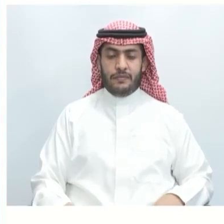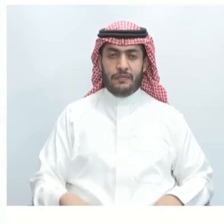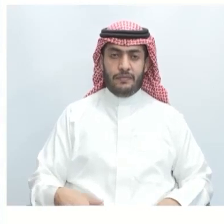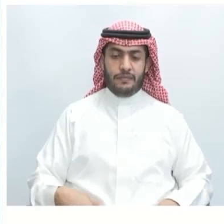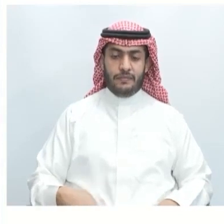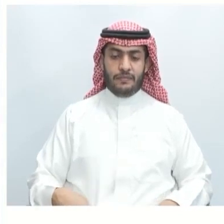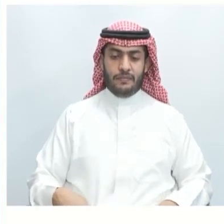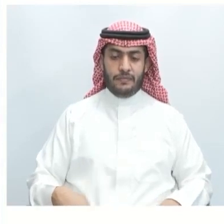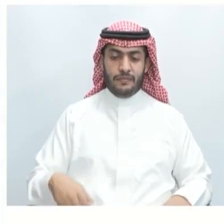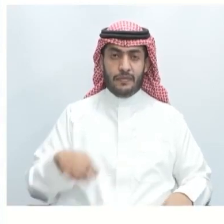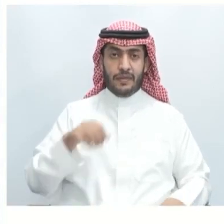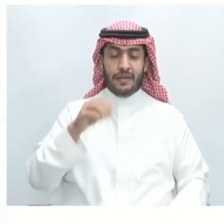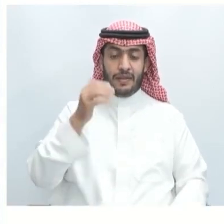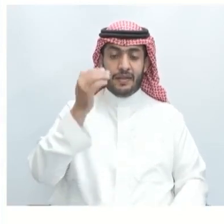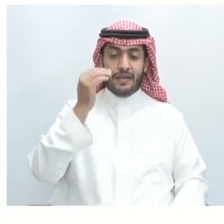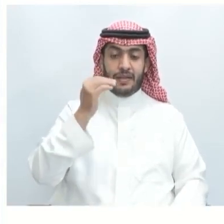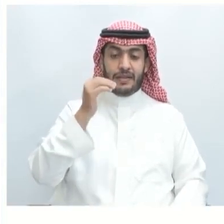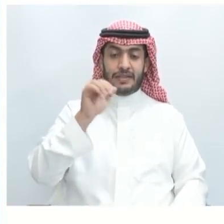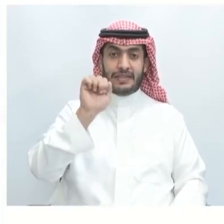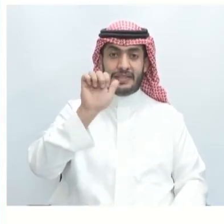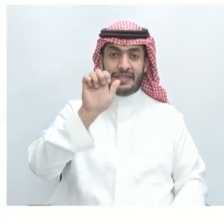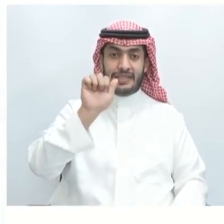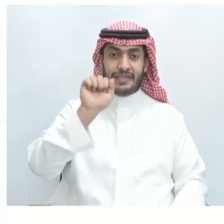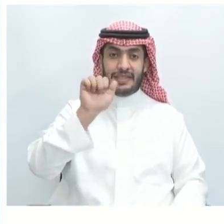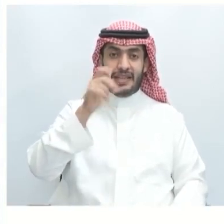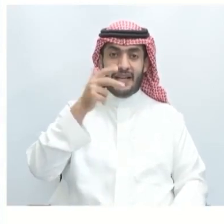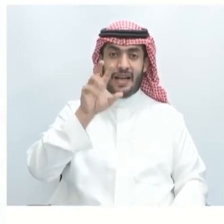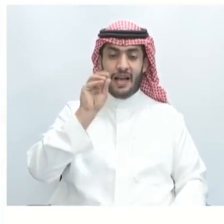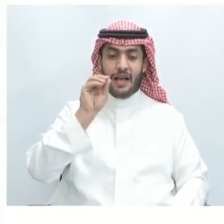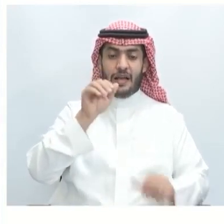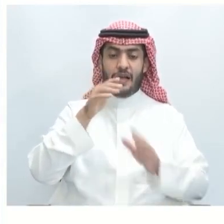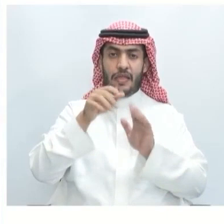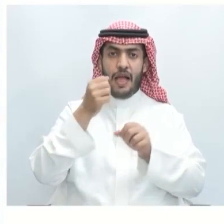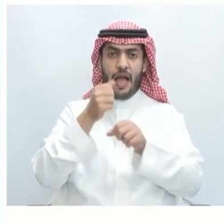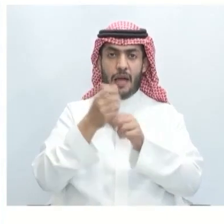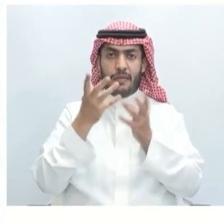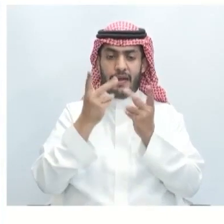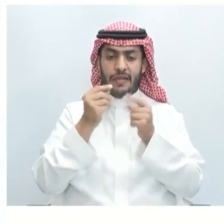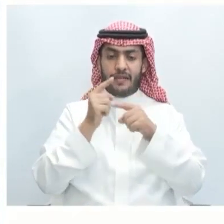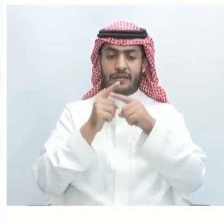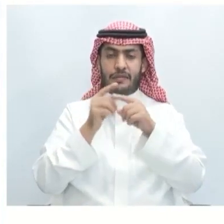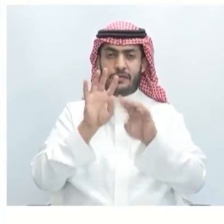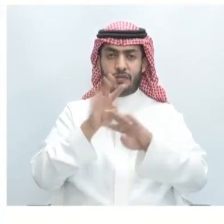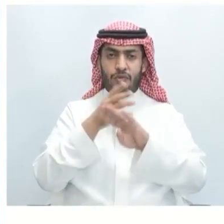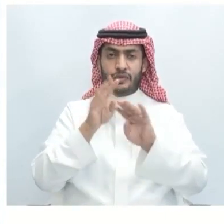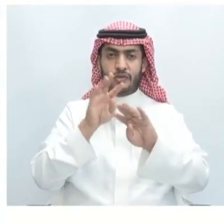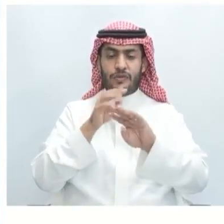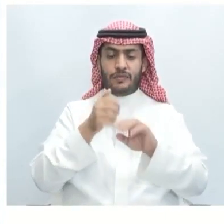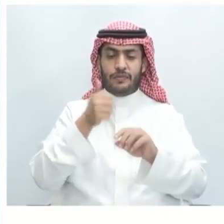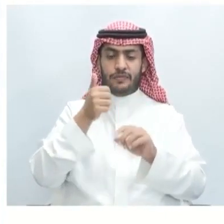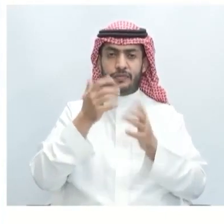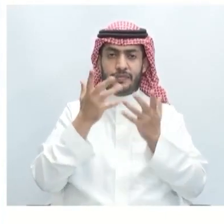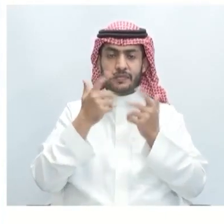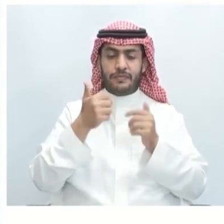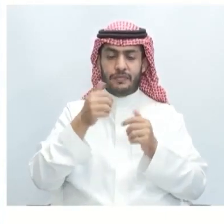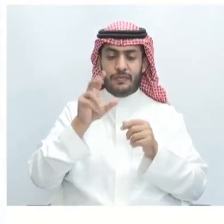ذكرنا الصيغه هي تعبير رياضي عن عمليه حسابيه يجريها برنامج جداول البيانات او الاكس نيابه